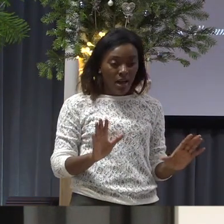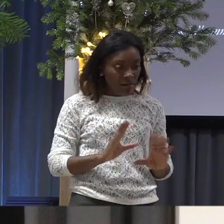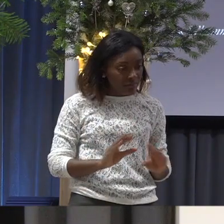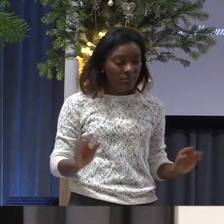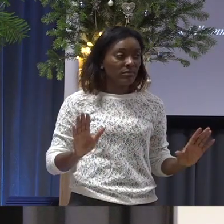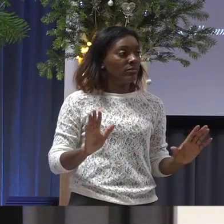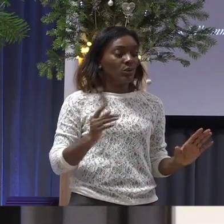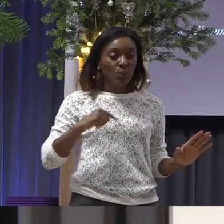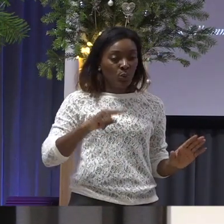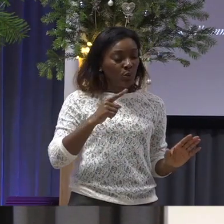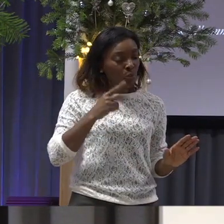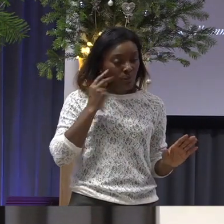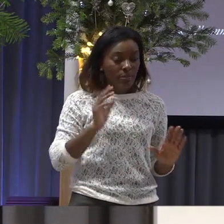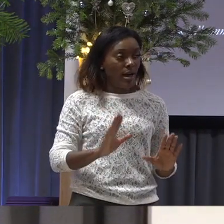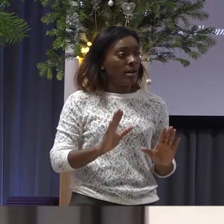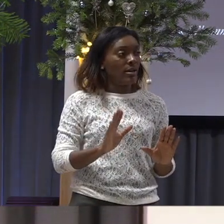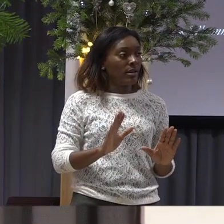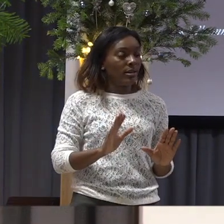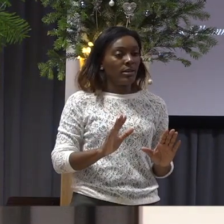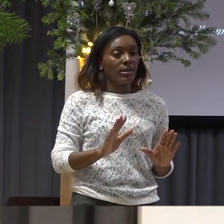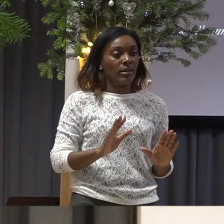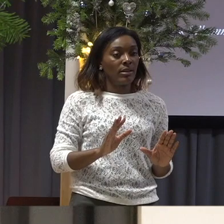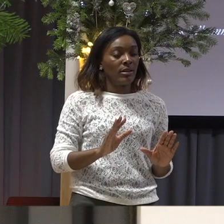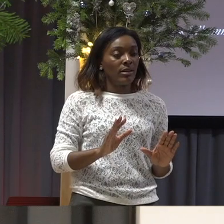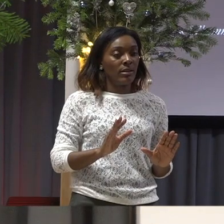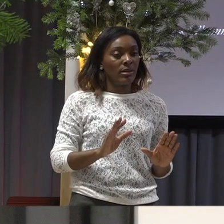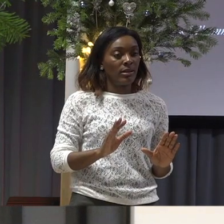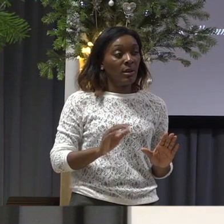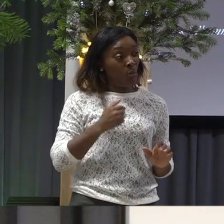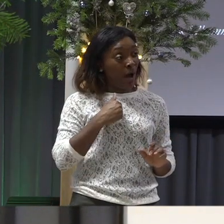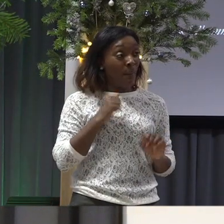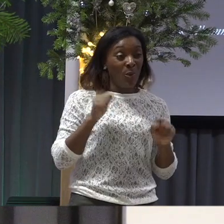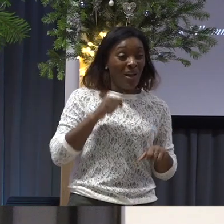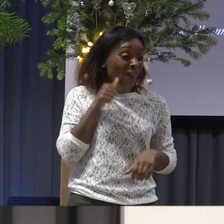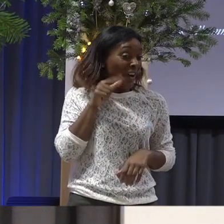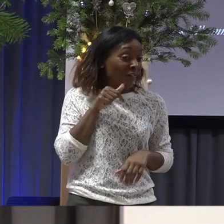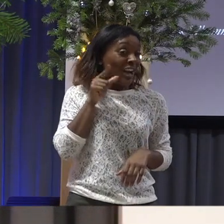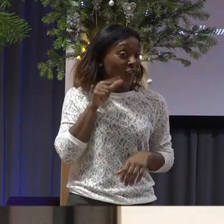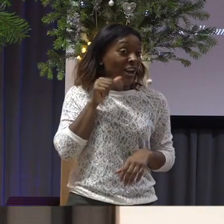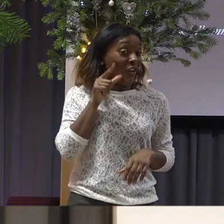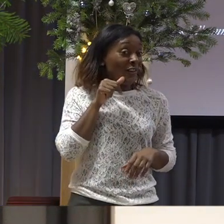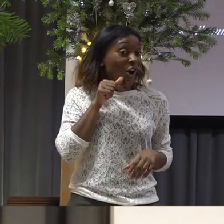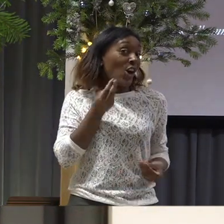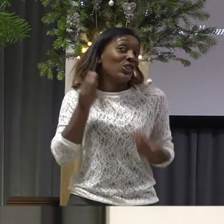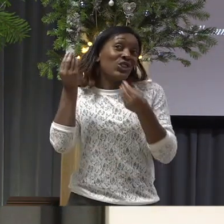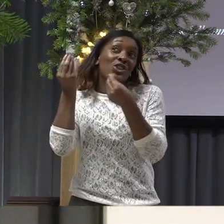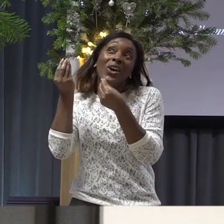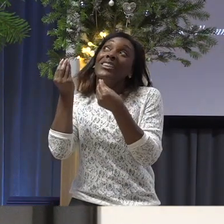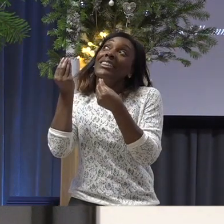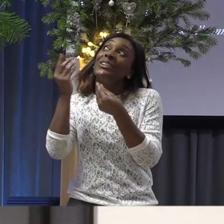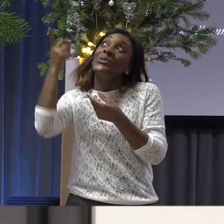non. Tu crois que tu vas provoquer des choses pour plaire à Dieu? Tu vas créer un climat